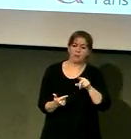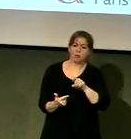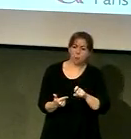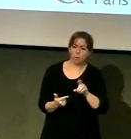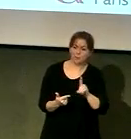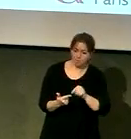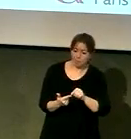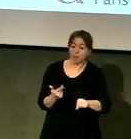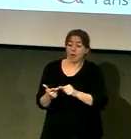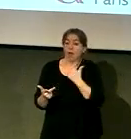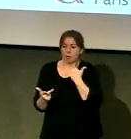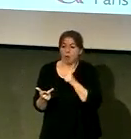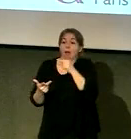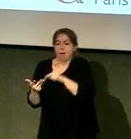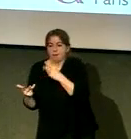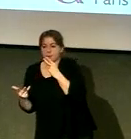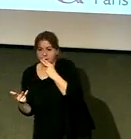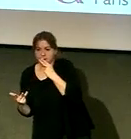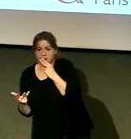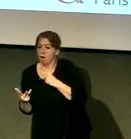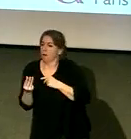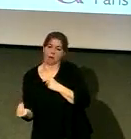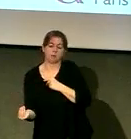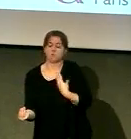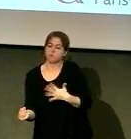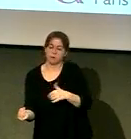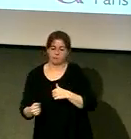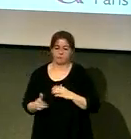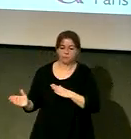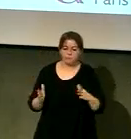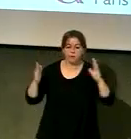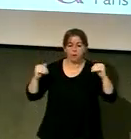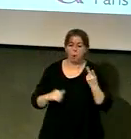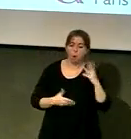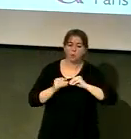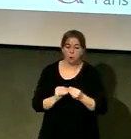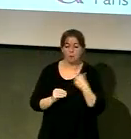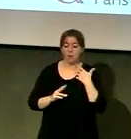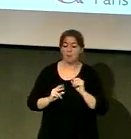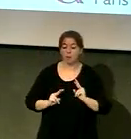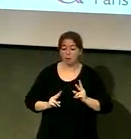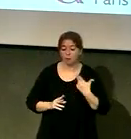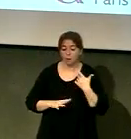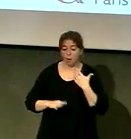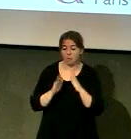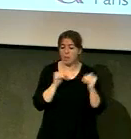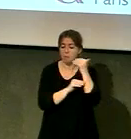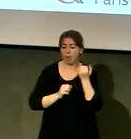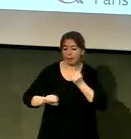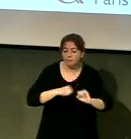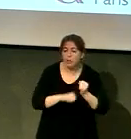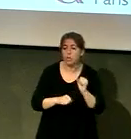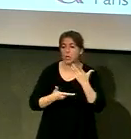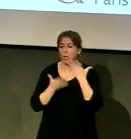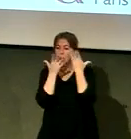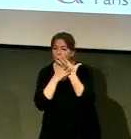Les autres signes sur l'enfant, c'est l'hyperactivité, les troubles des apprentissages, les troubles de l'adaptation,